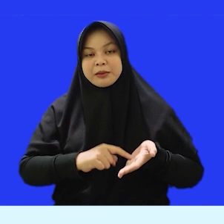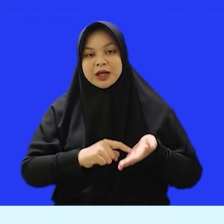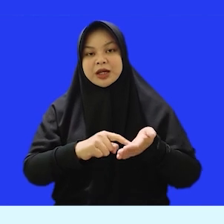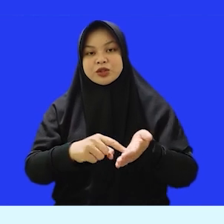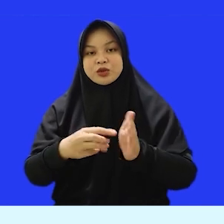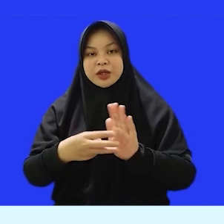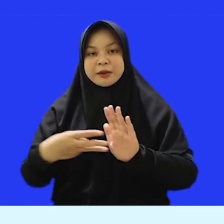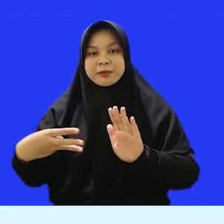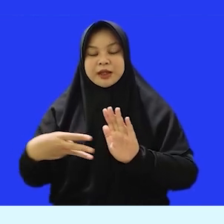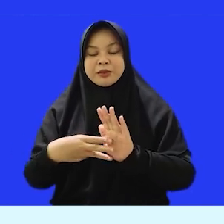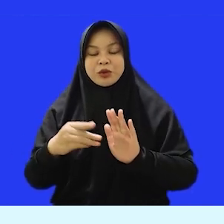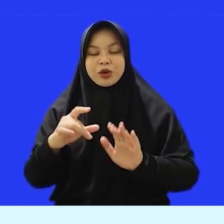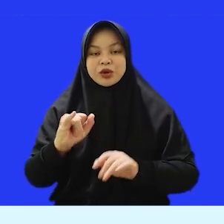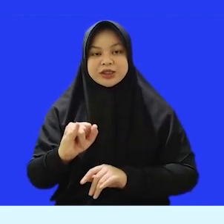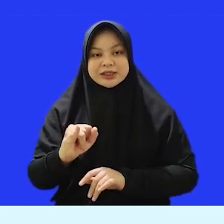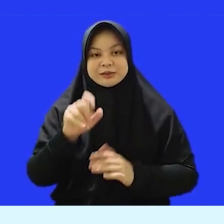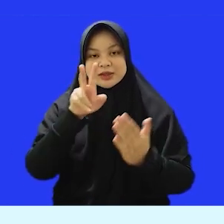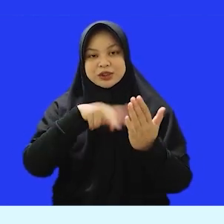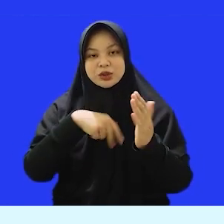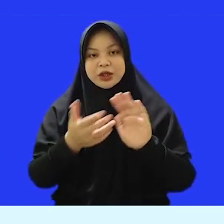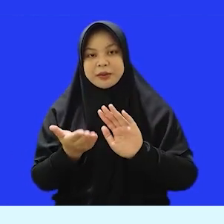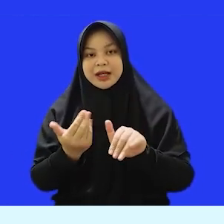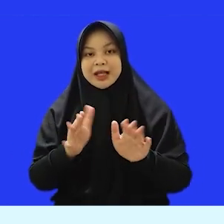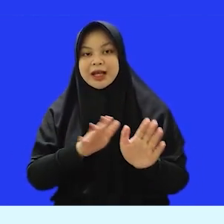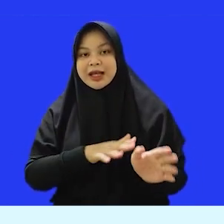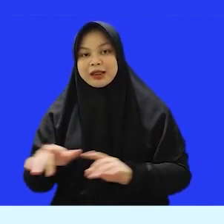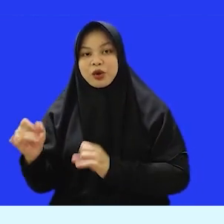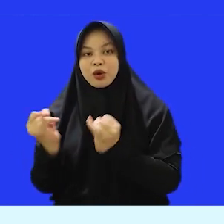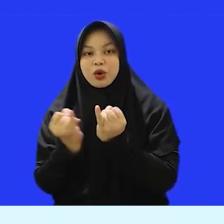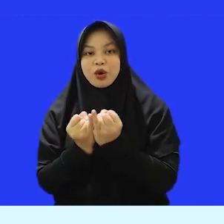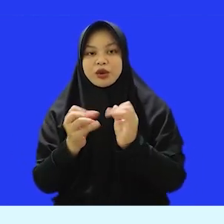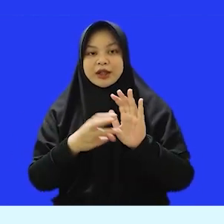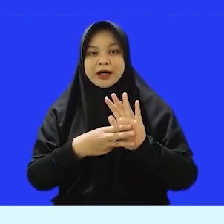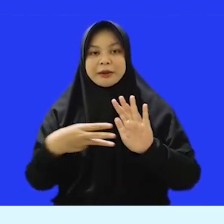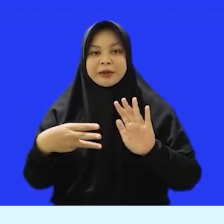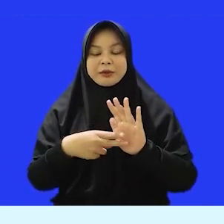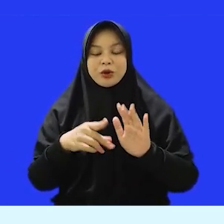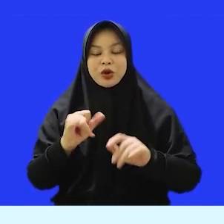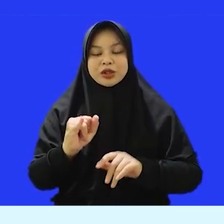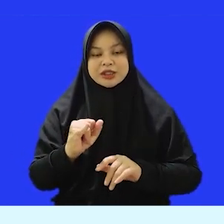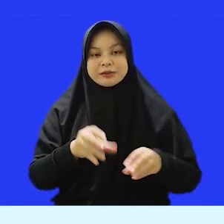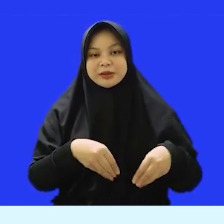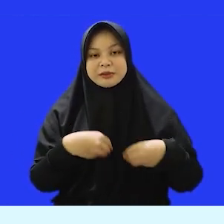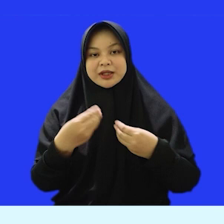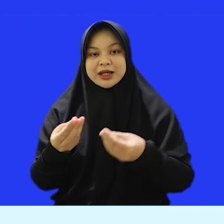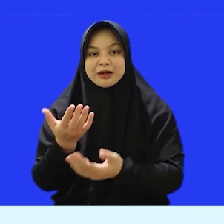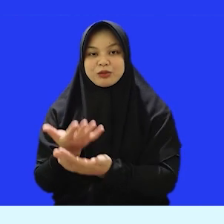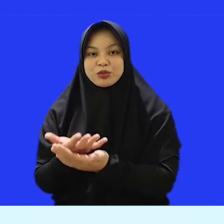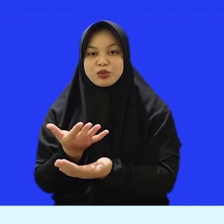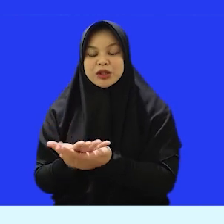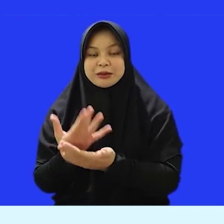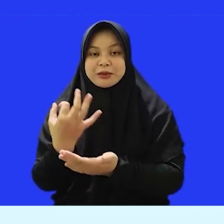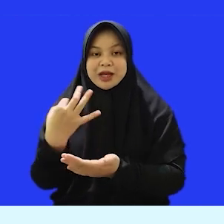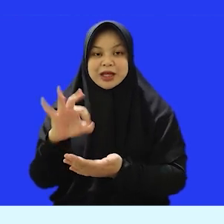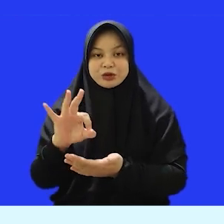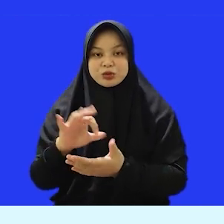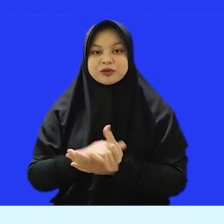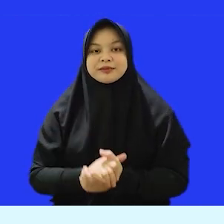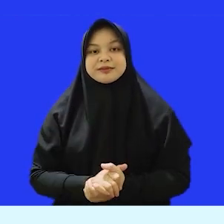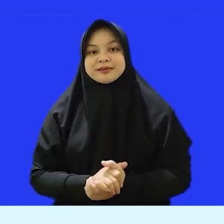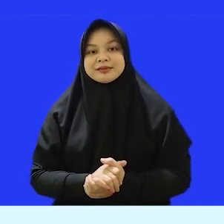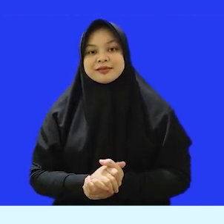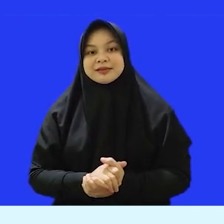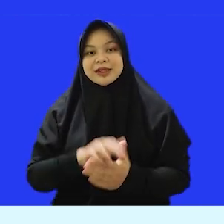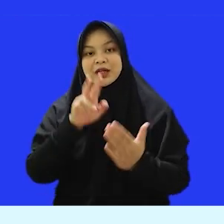pengajuan memori peninjauan kembali dan atau kontra memori dengan menyertakan bukti baru atau novum,